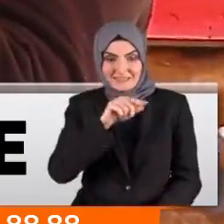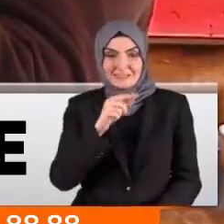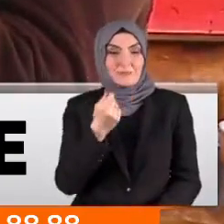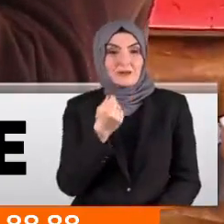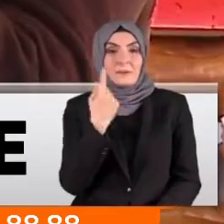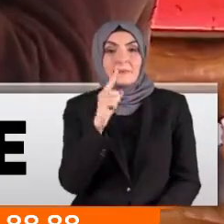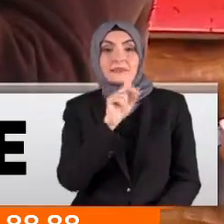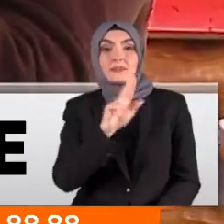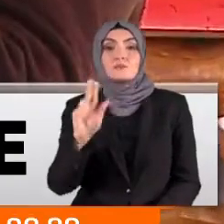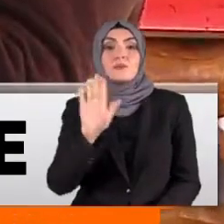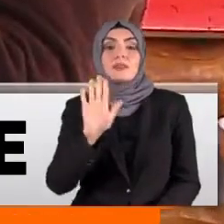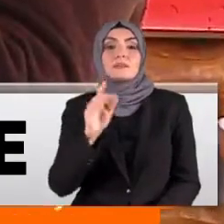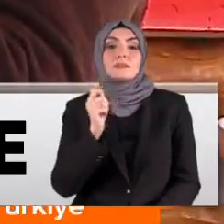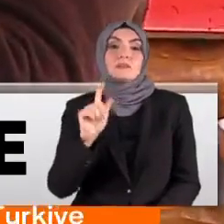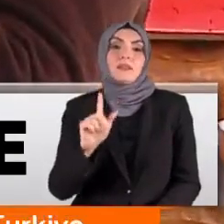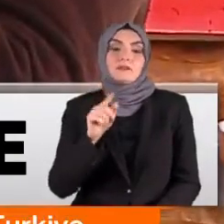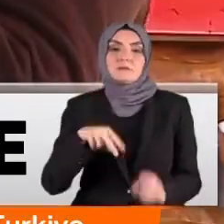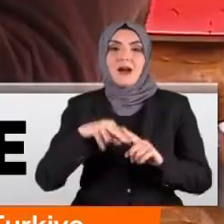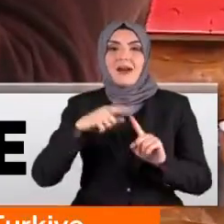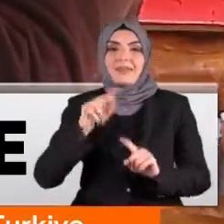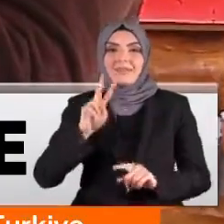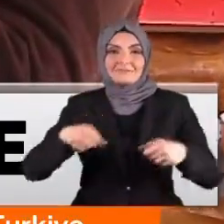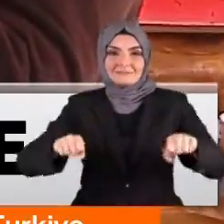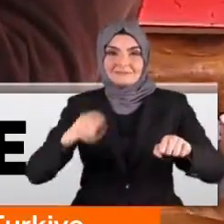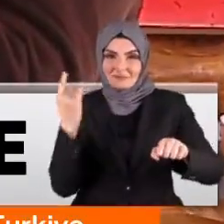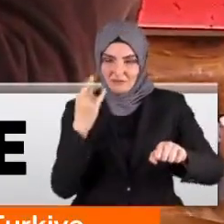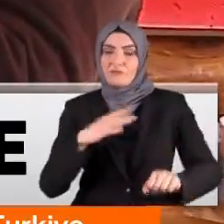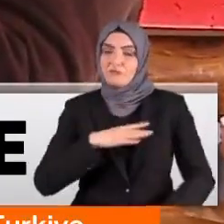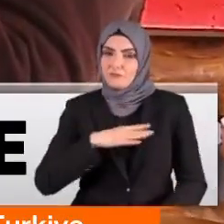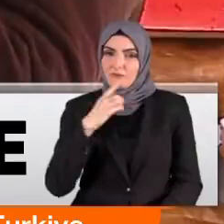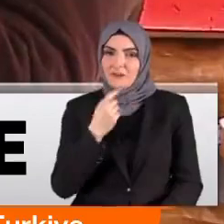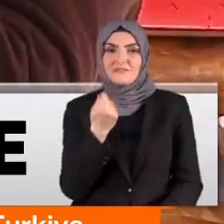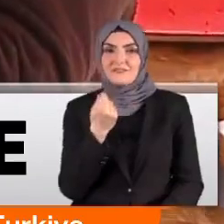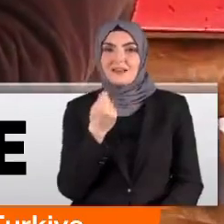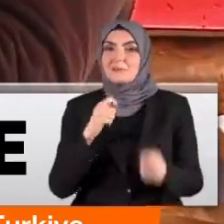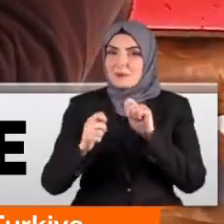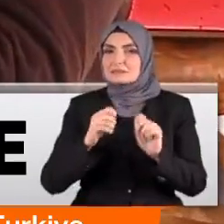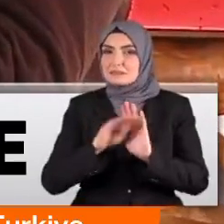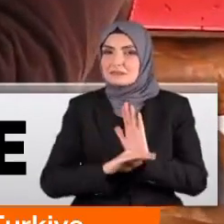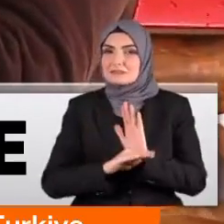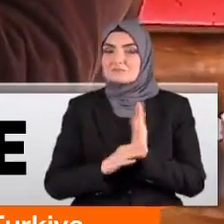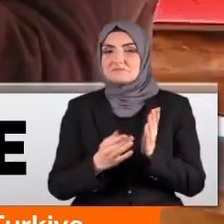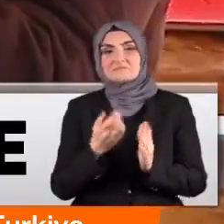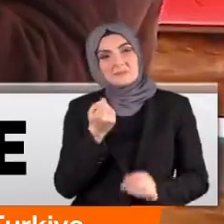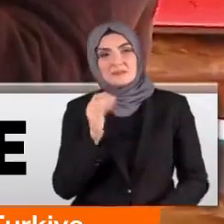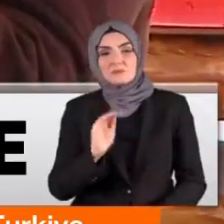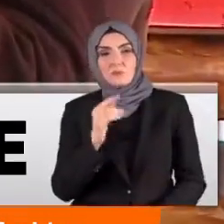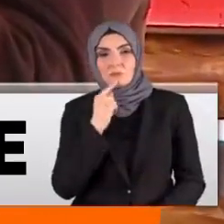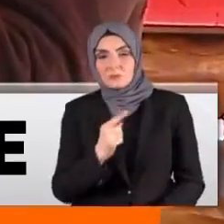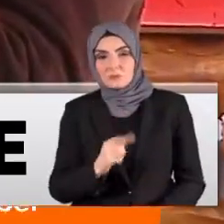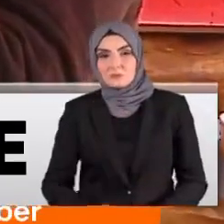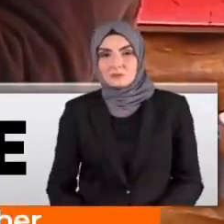mı? Var. Fiyatlarda oynama yapabiliyor musunuz? 1300 yapabilirim onu son beyefendi. Ahmet Bey, şimdi biz bu